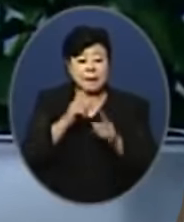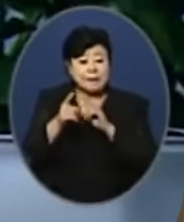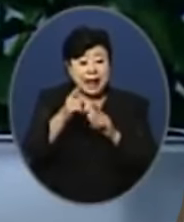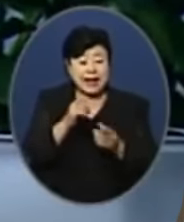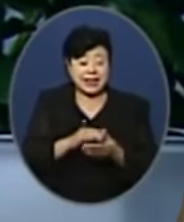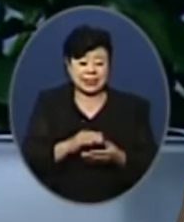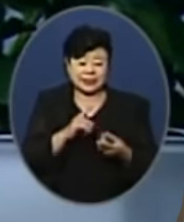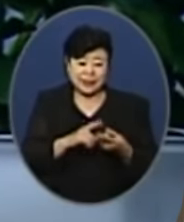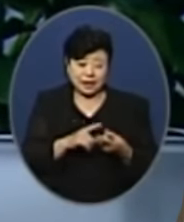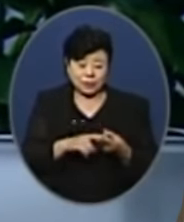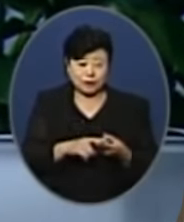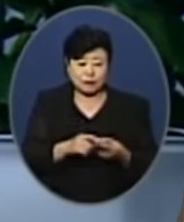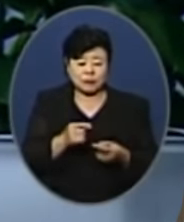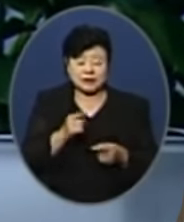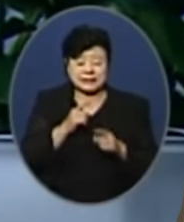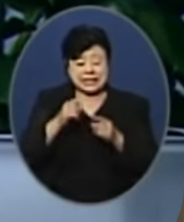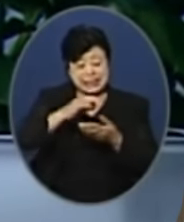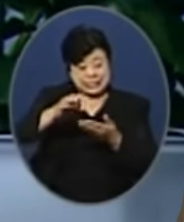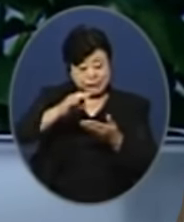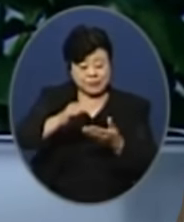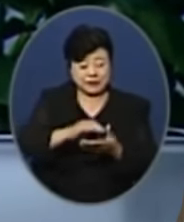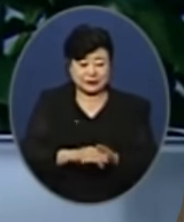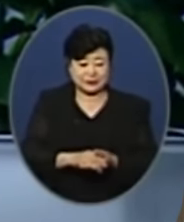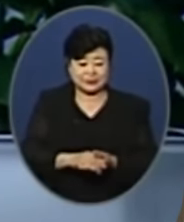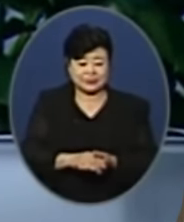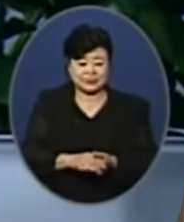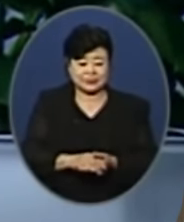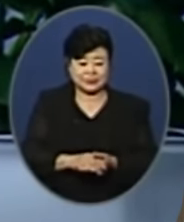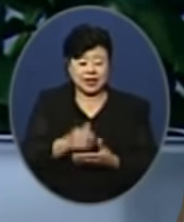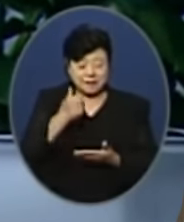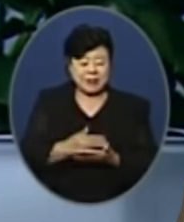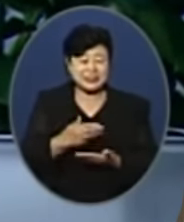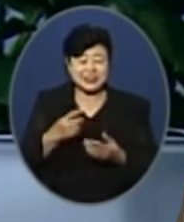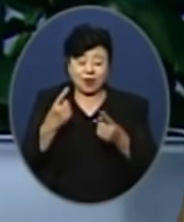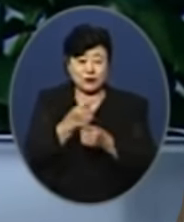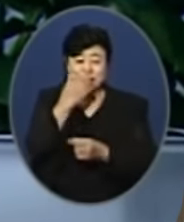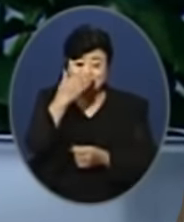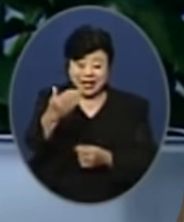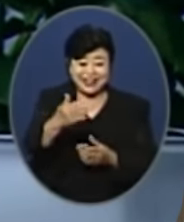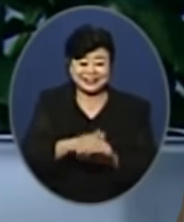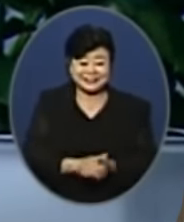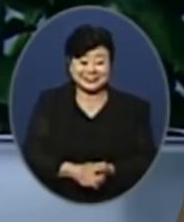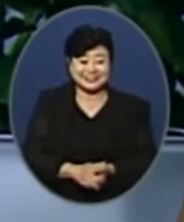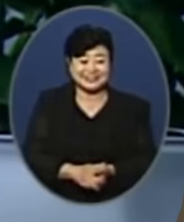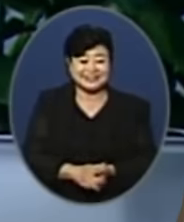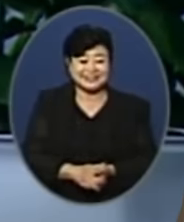말을 여러분 잘 사용하면 여러분 팔자를 고치고도 남음이 있습니다.